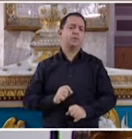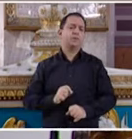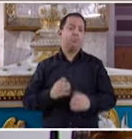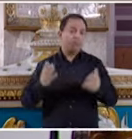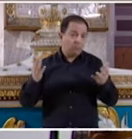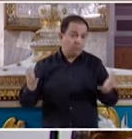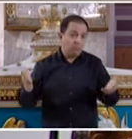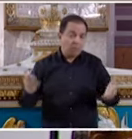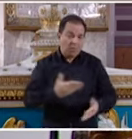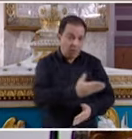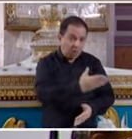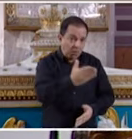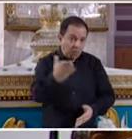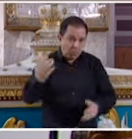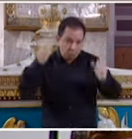στενάζοντες,